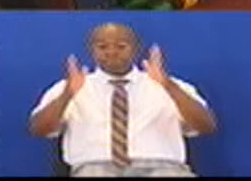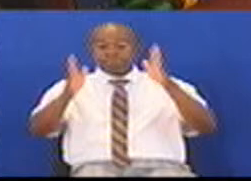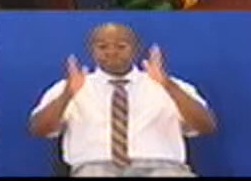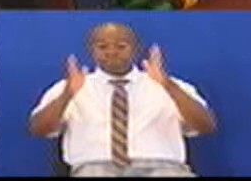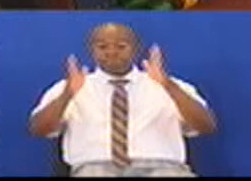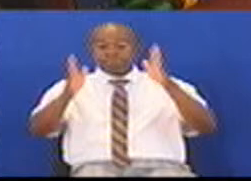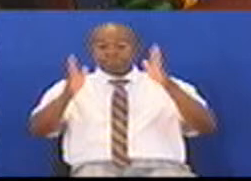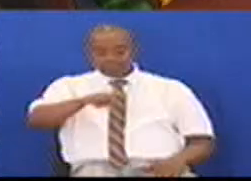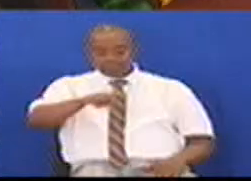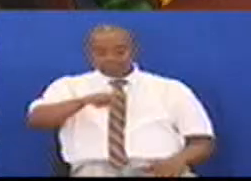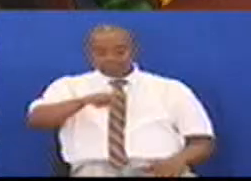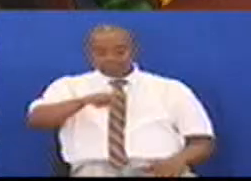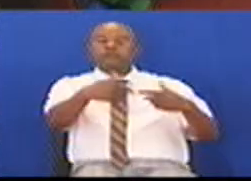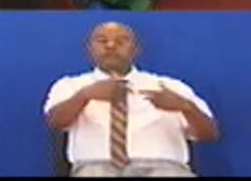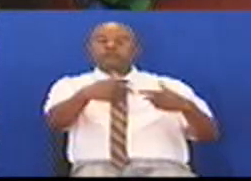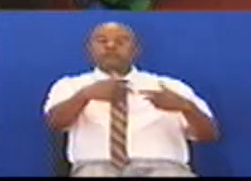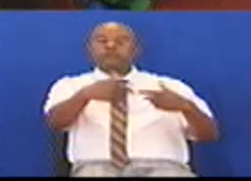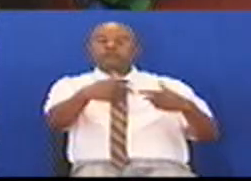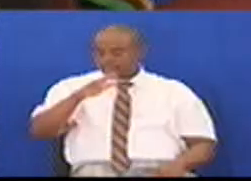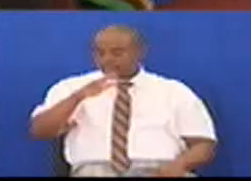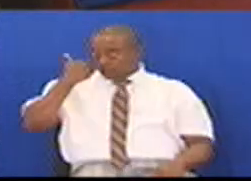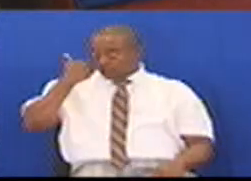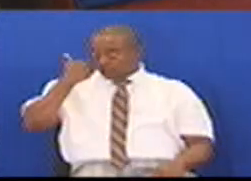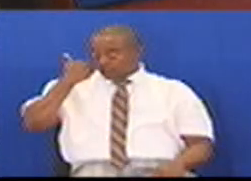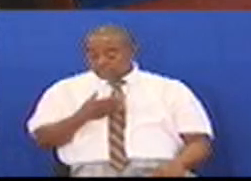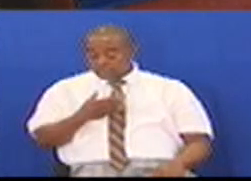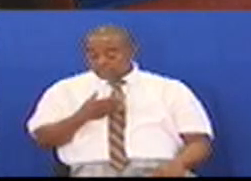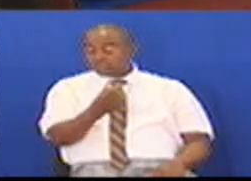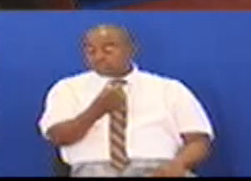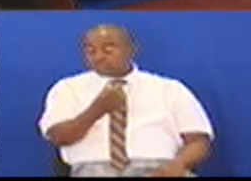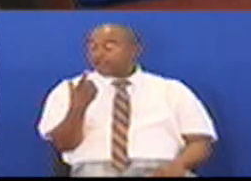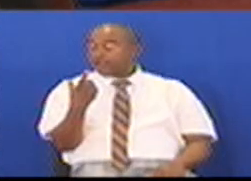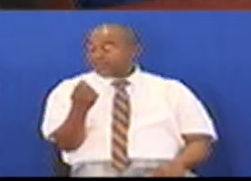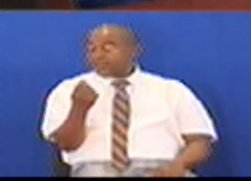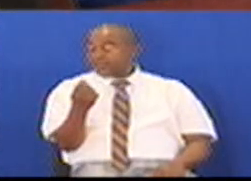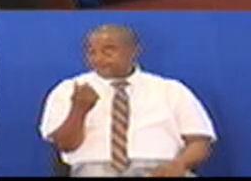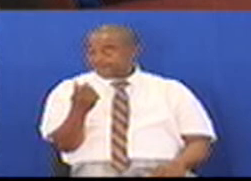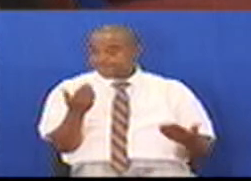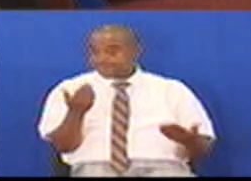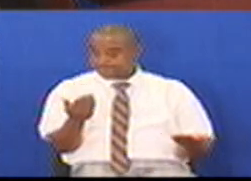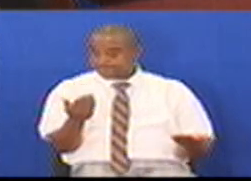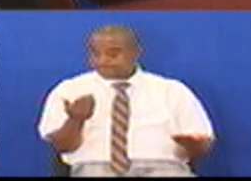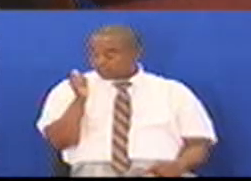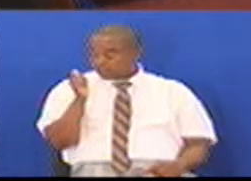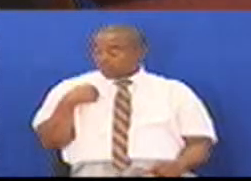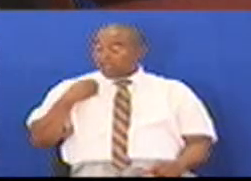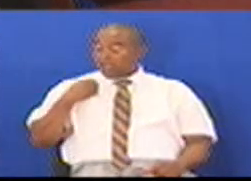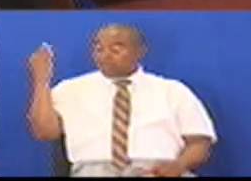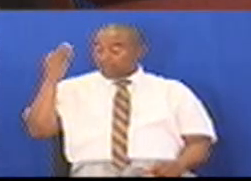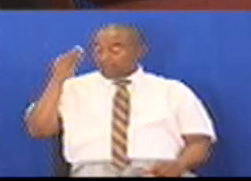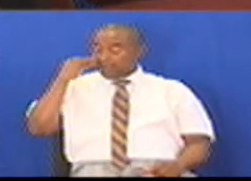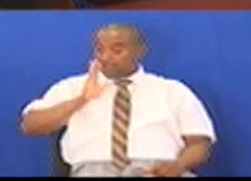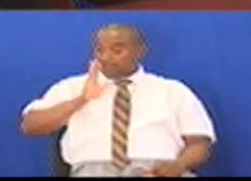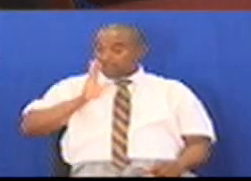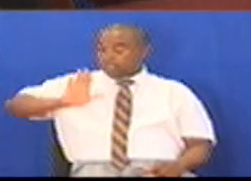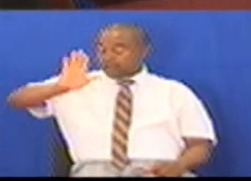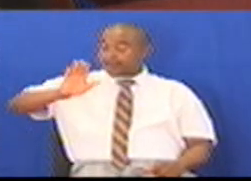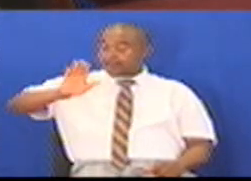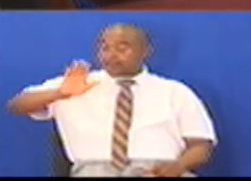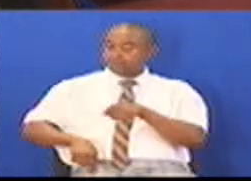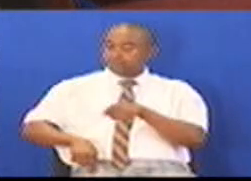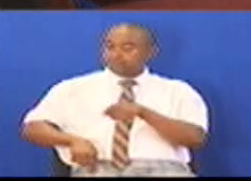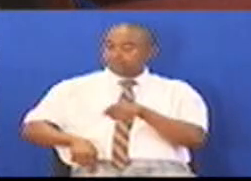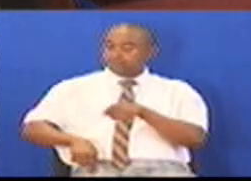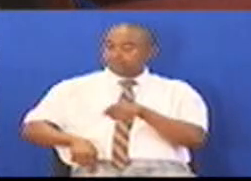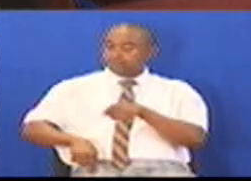tunaendelea baada ya Mheshimiwa Waziri wa Fedha na Mipango Dr. Philip Mpango kuwasilisha hoja yake siku ya